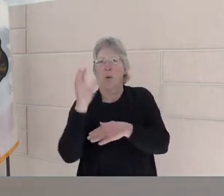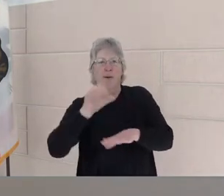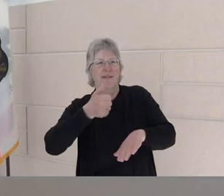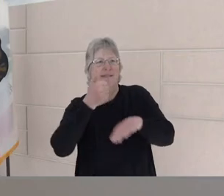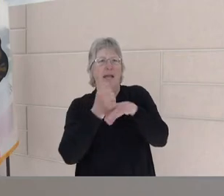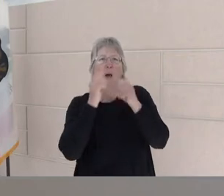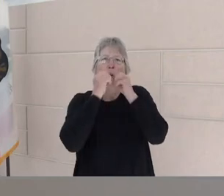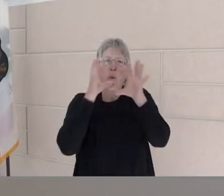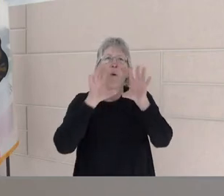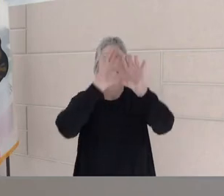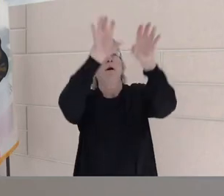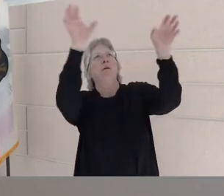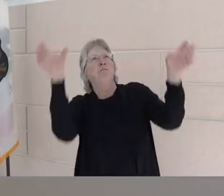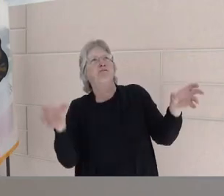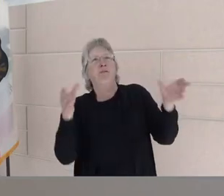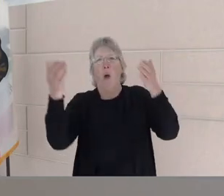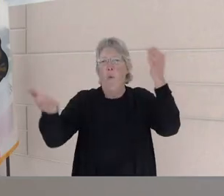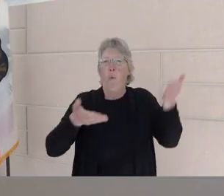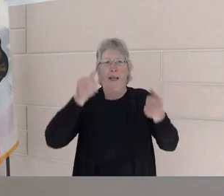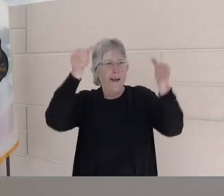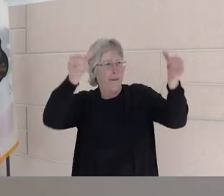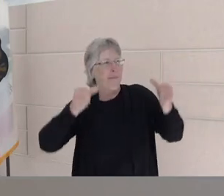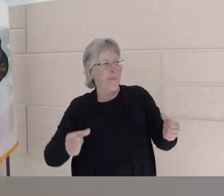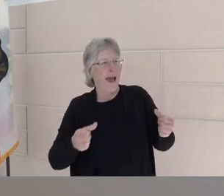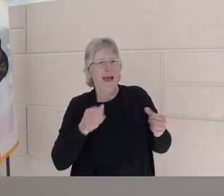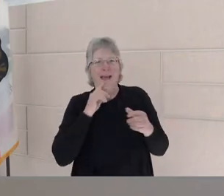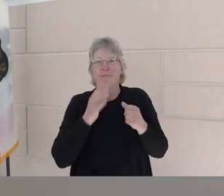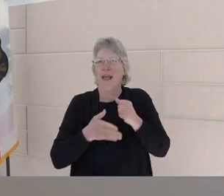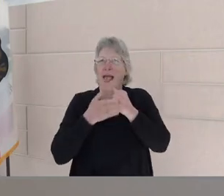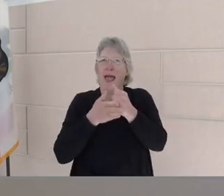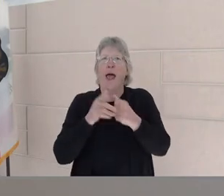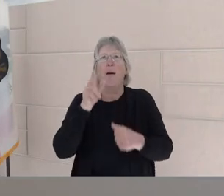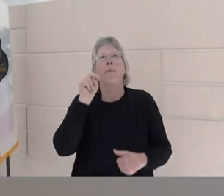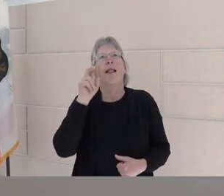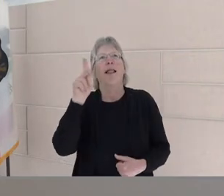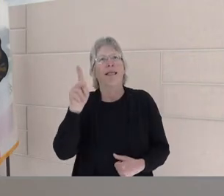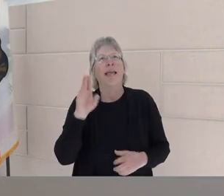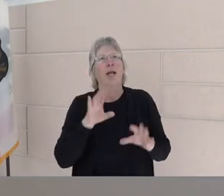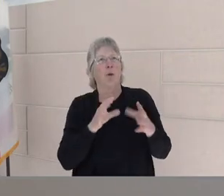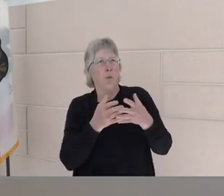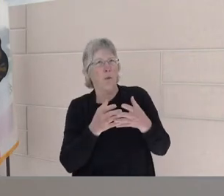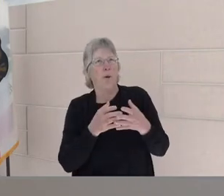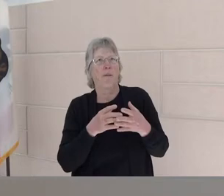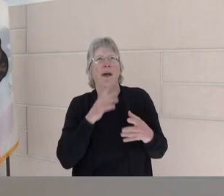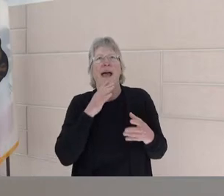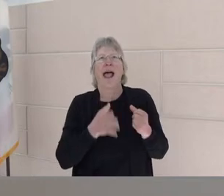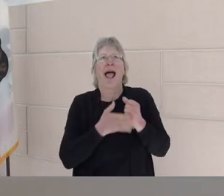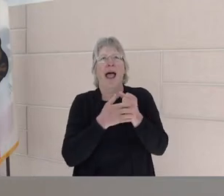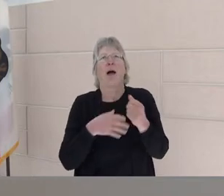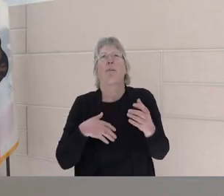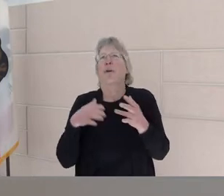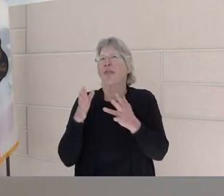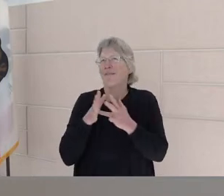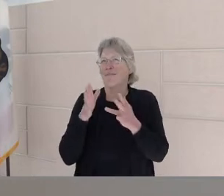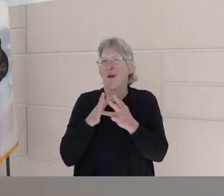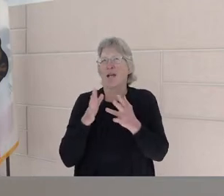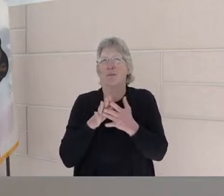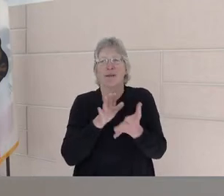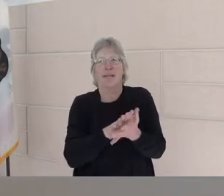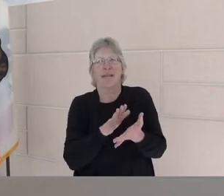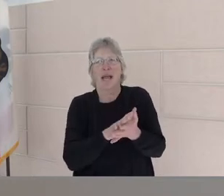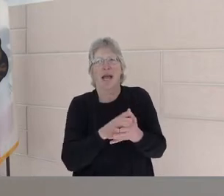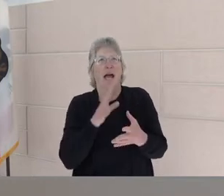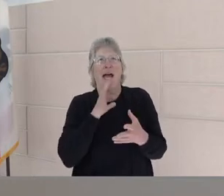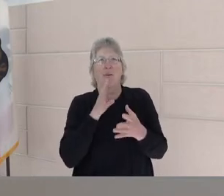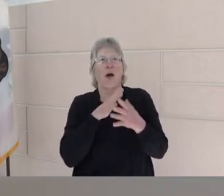បតាំងពីព្រលឹមនៅថ្ងៃដំបូងដែលសិស្សត្រឡប់ចូលរៀនវិញនេះដើម្បីទទួលសិស្សត្រឡប់ចូល